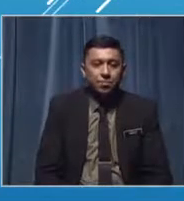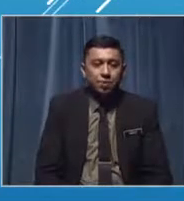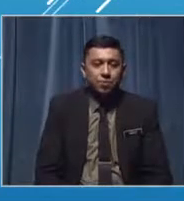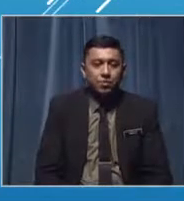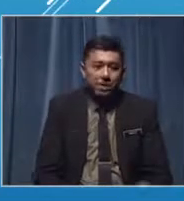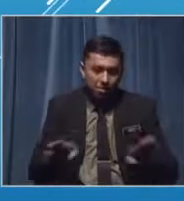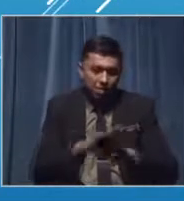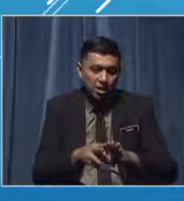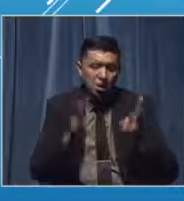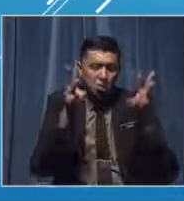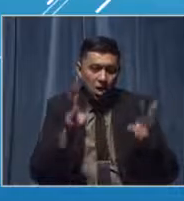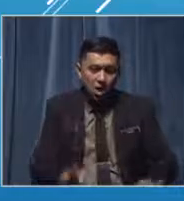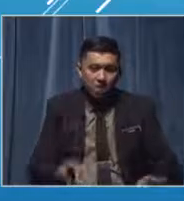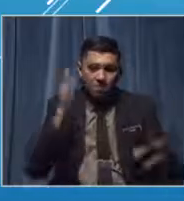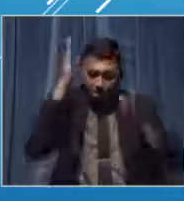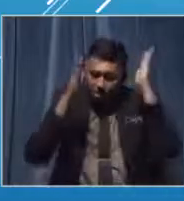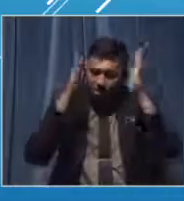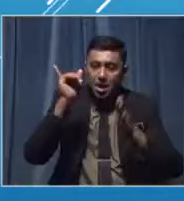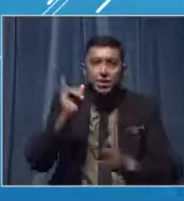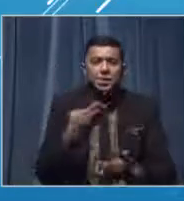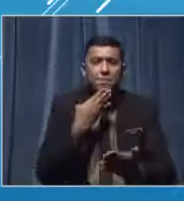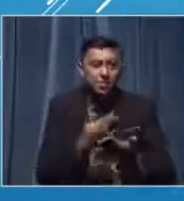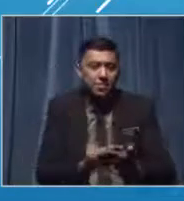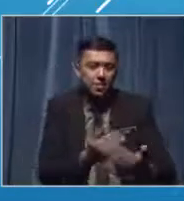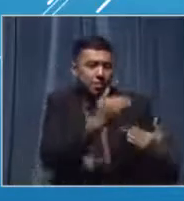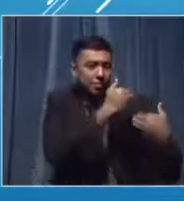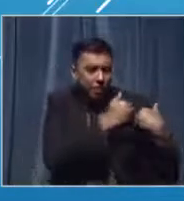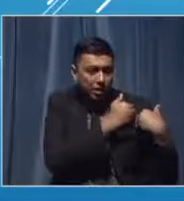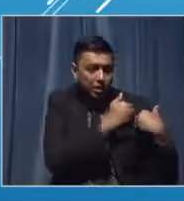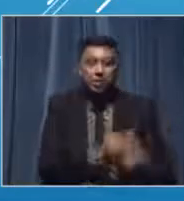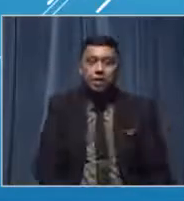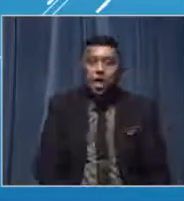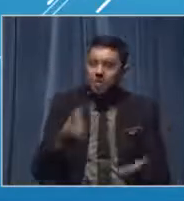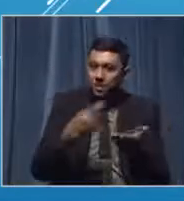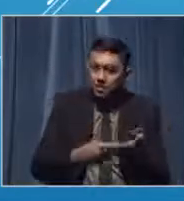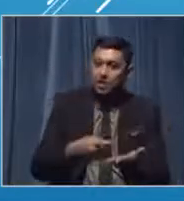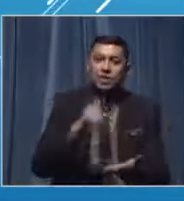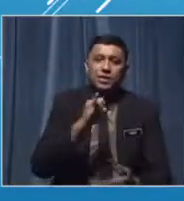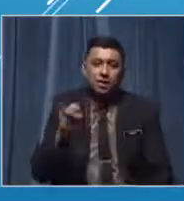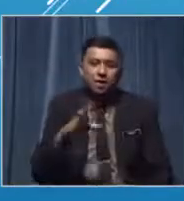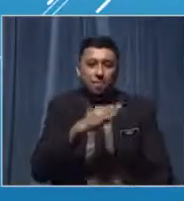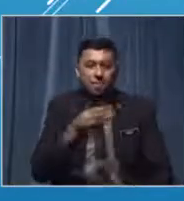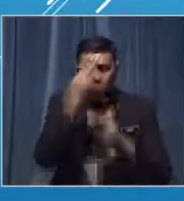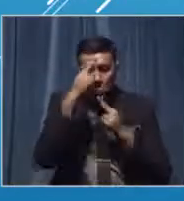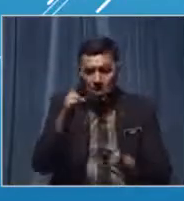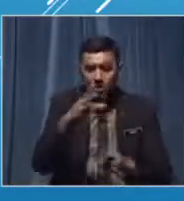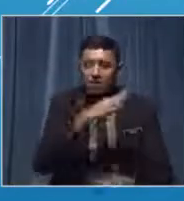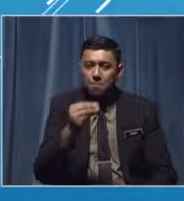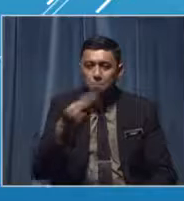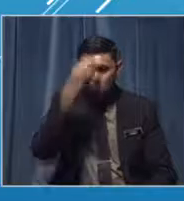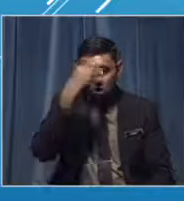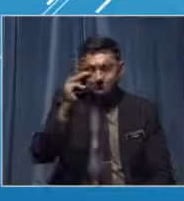sebagai warga Malaysia yang baik, kita bertanggungjawab menghargai, menghormati, memuliakan